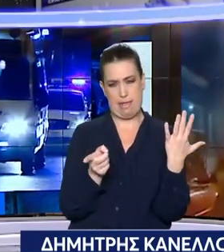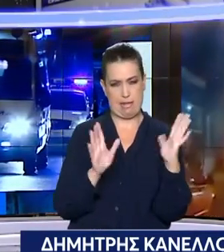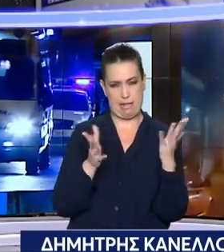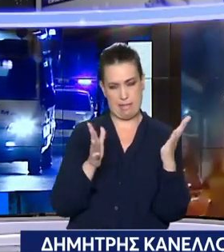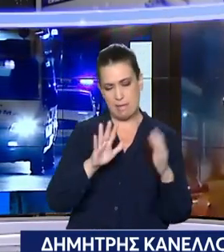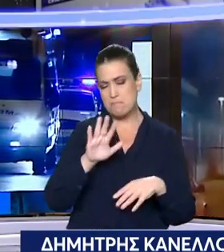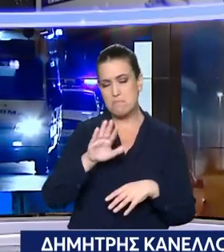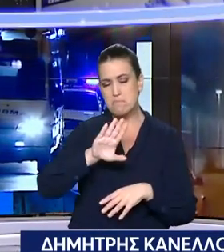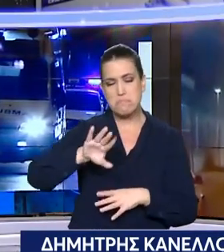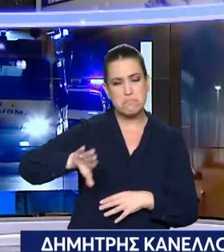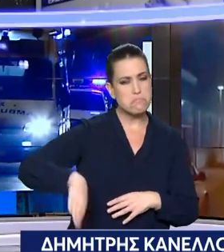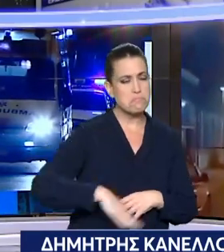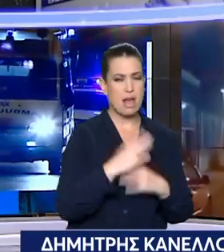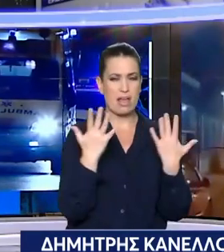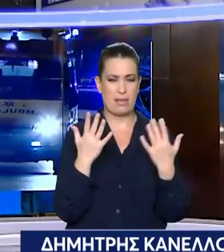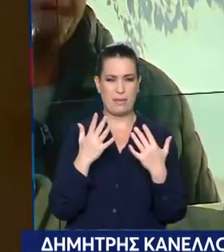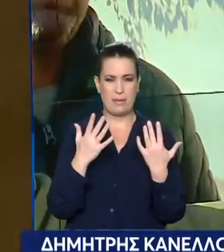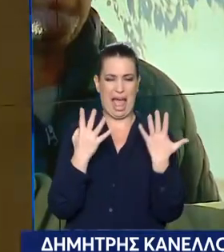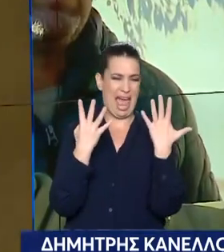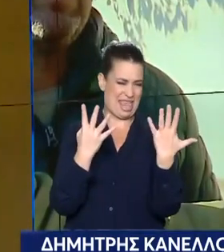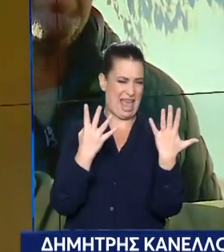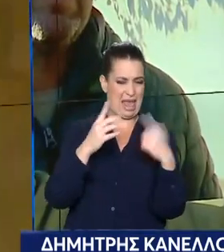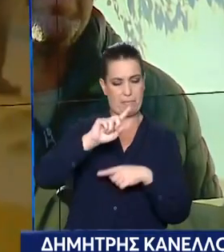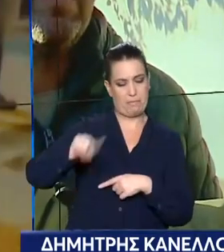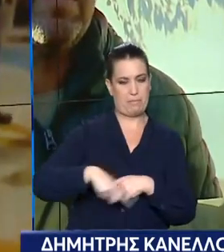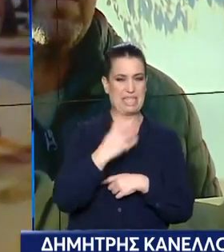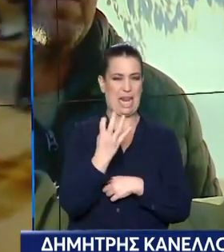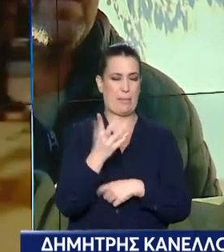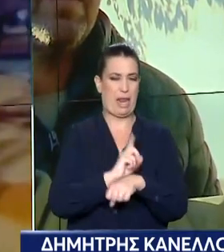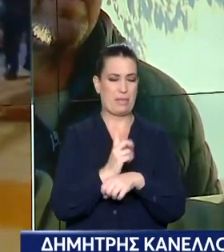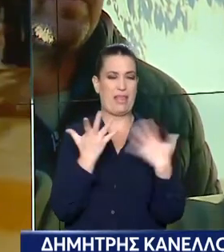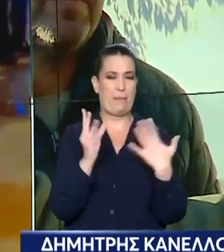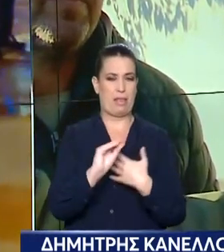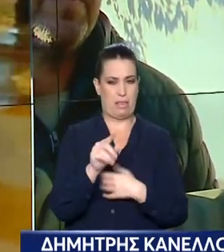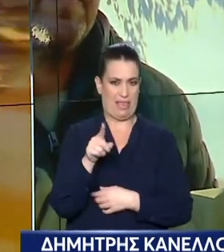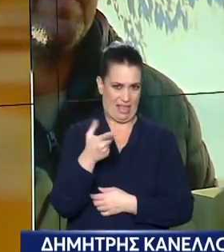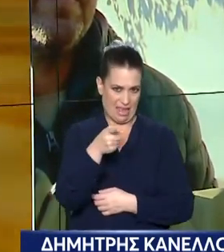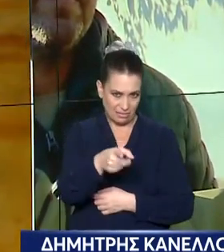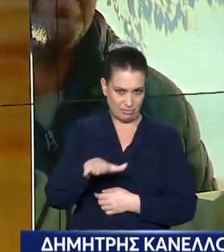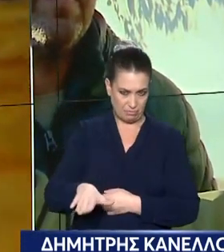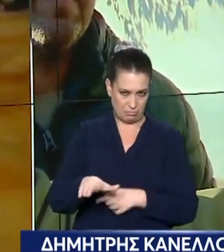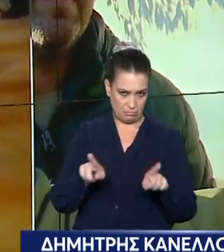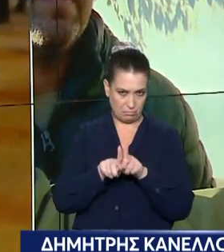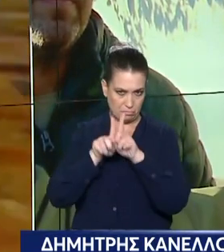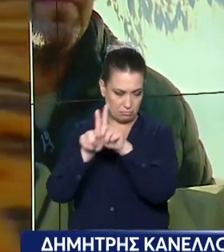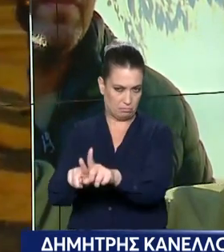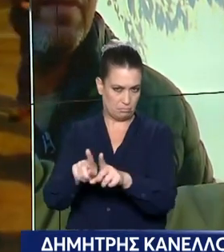Παρατηρήσαμε οι παρευρισκόμενοι εντός. Εσείς είχατε πάει εκεί ως φίλαθλος να δείτε τον αγώνα.